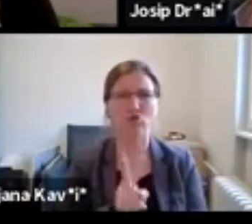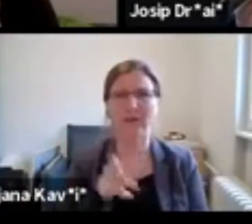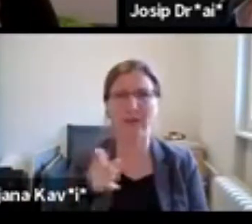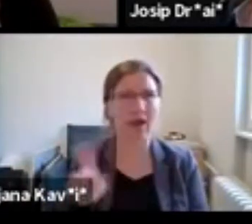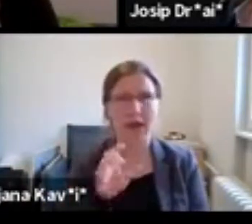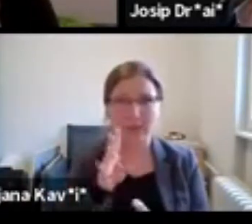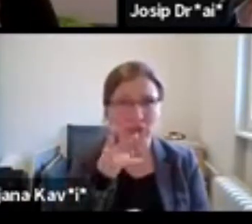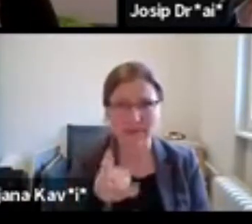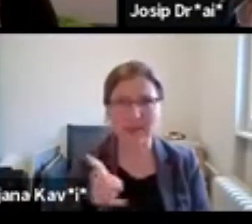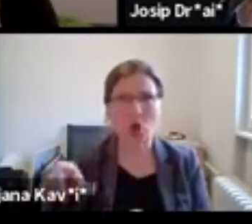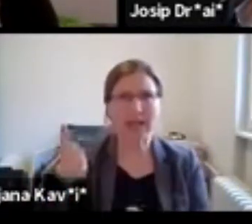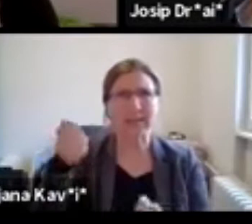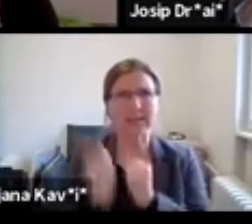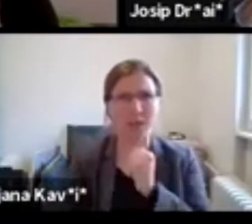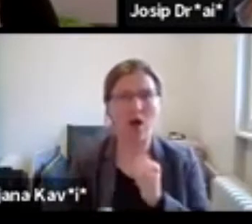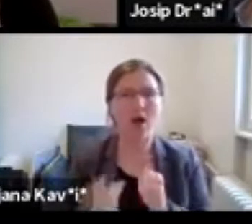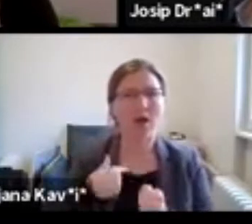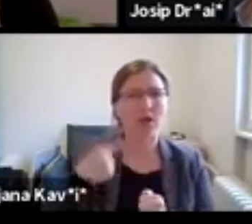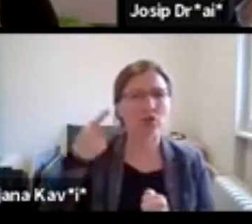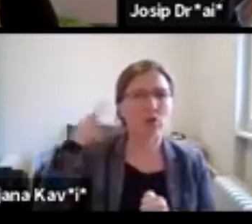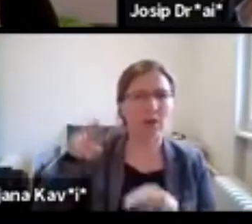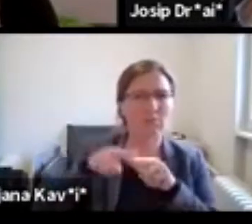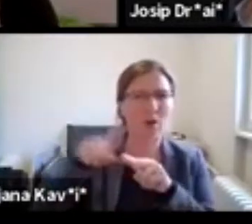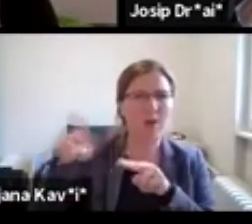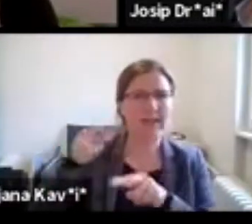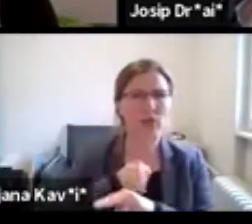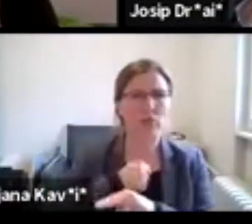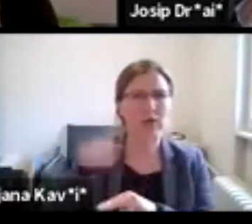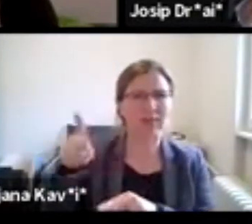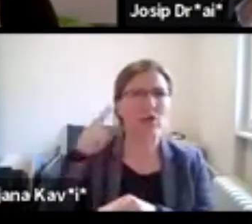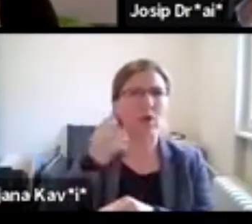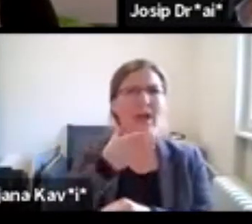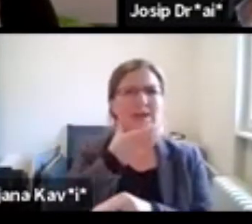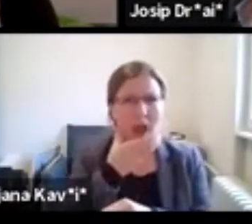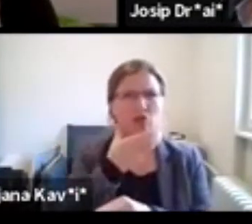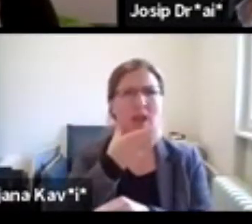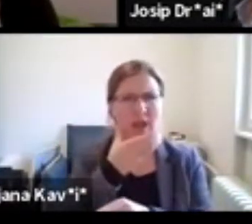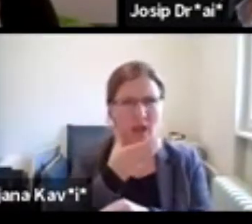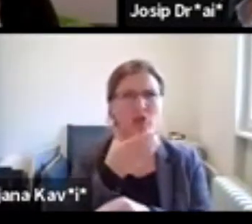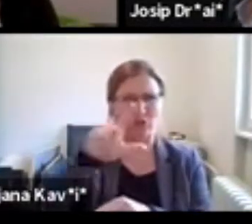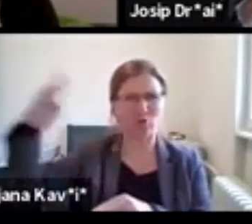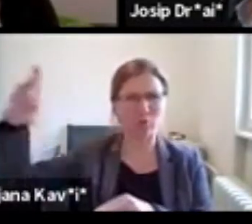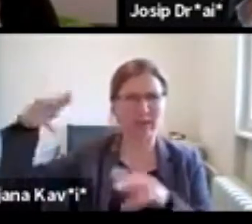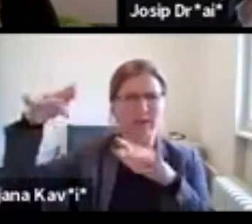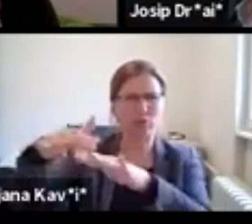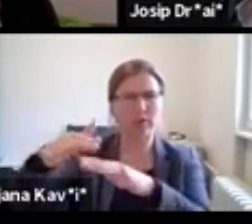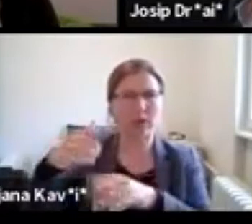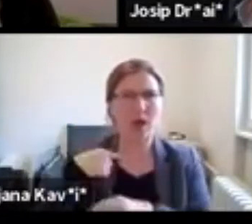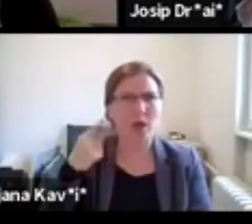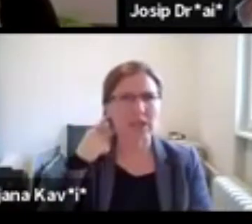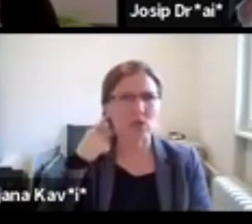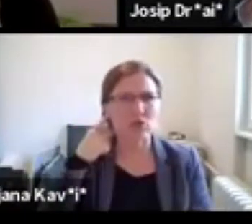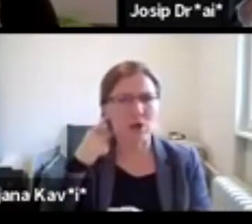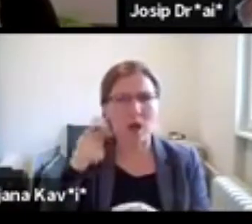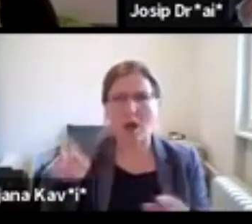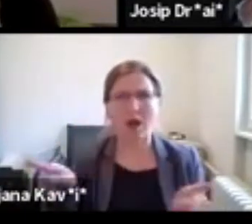ja kad sam slušao u Dubravi te kašljeve ljudi po noći, to je kašelj kao da kašlje vrana. To